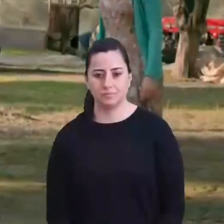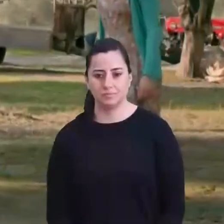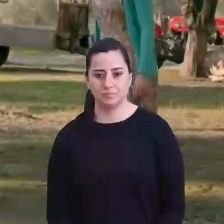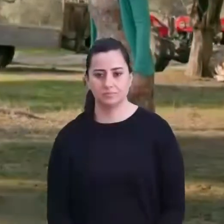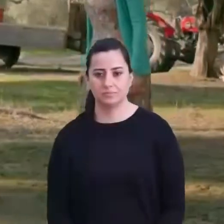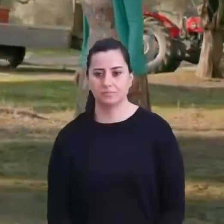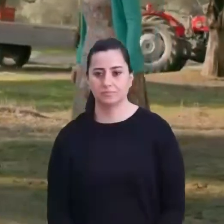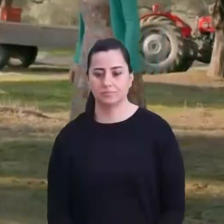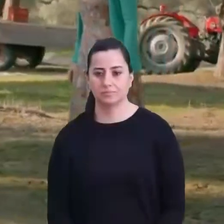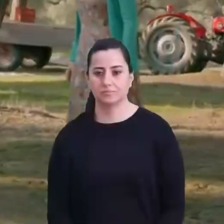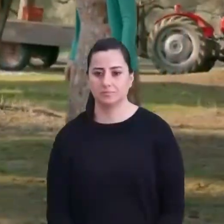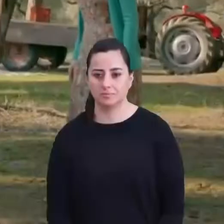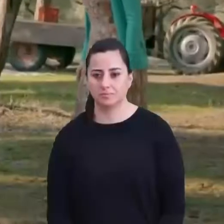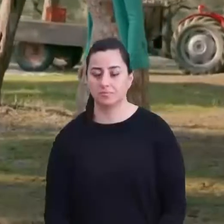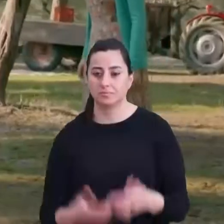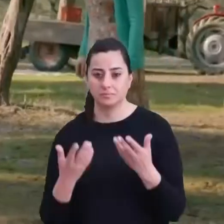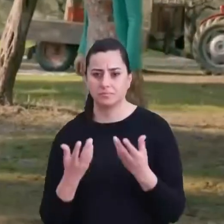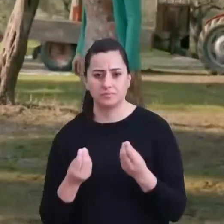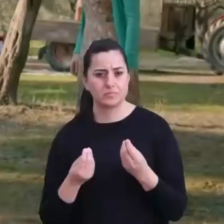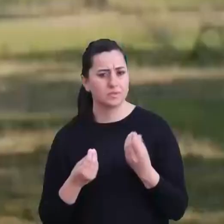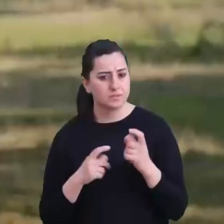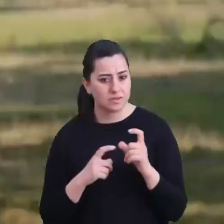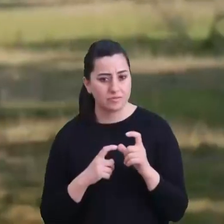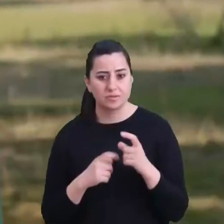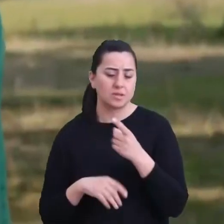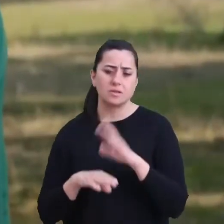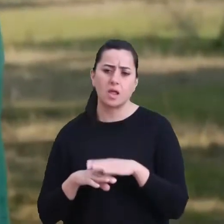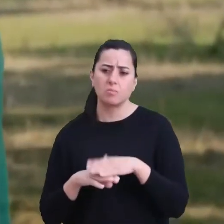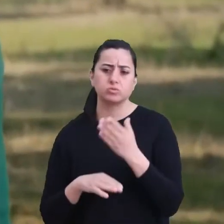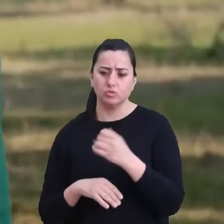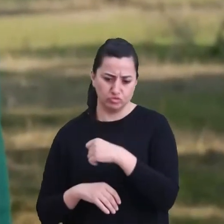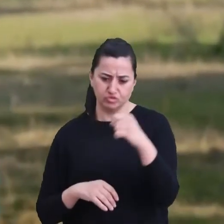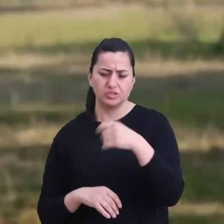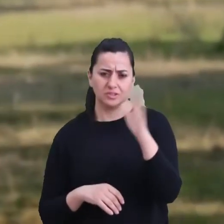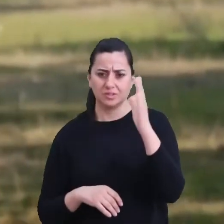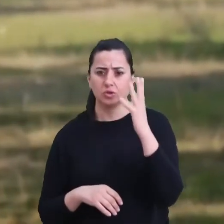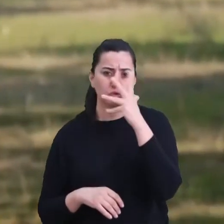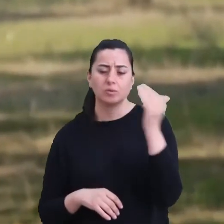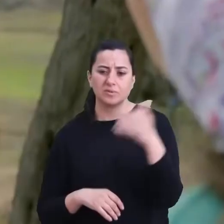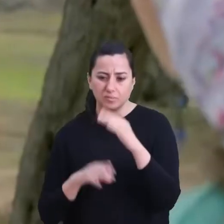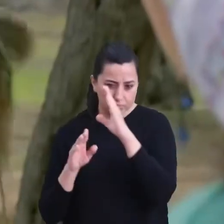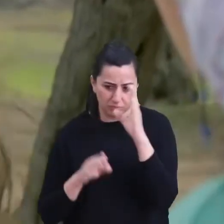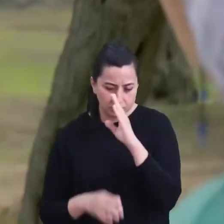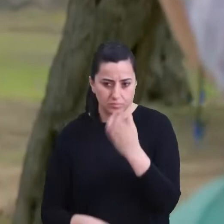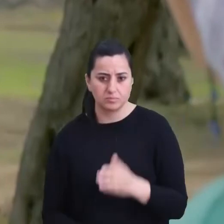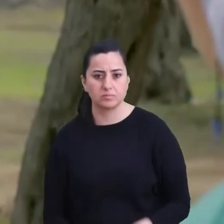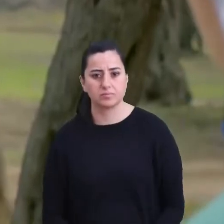Gel. Dep şunu dep. Sedef. Niçin var seni burada? Utanmadan yine beni mi gözetliyorsun?